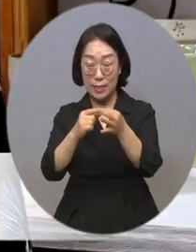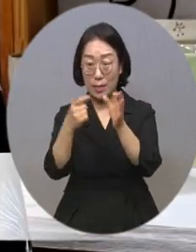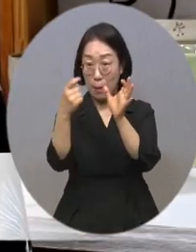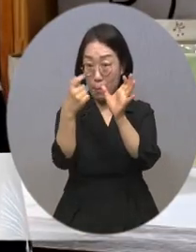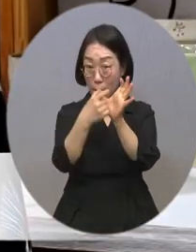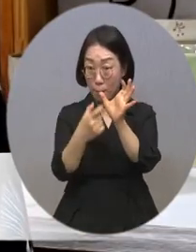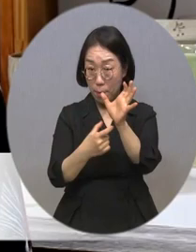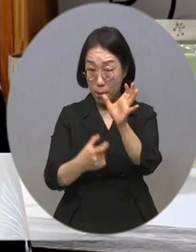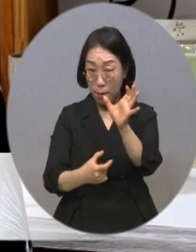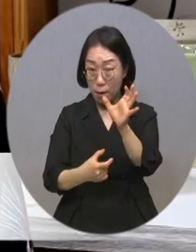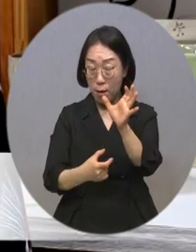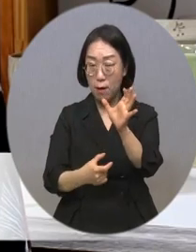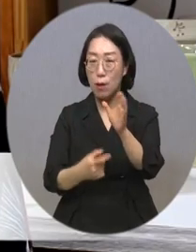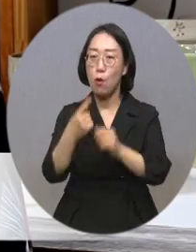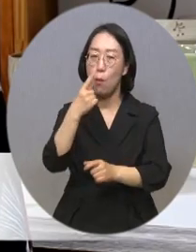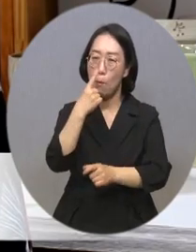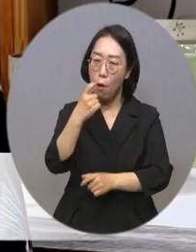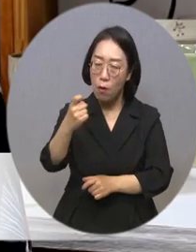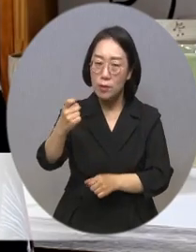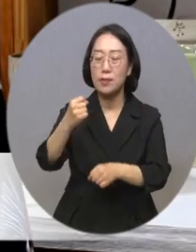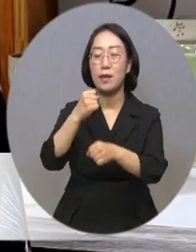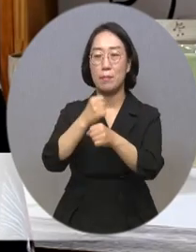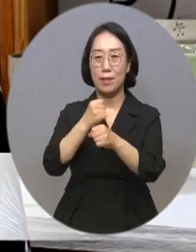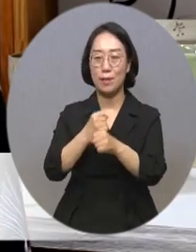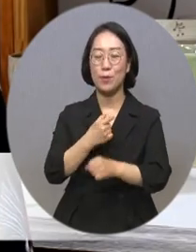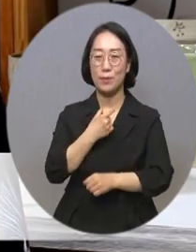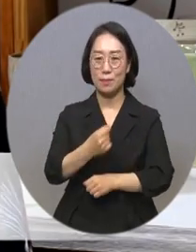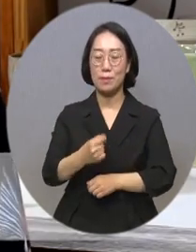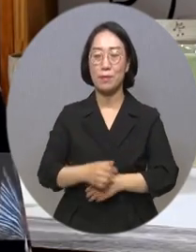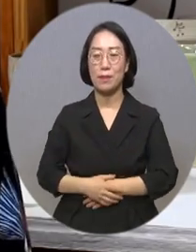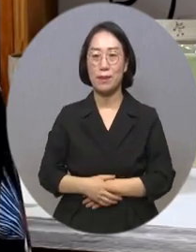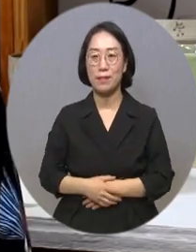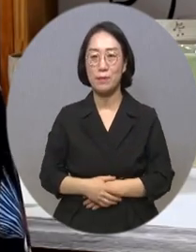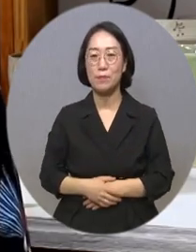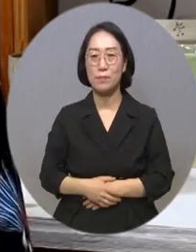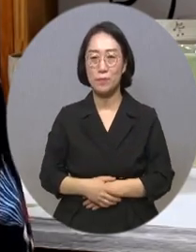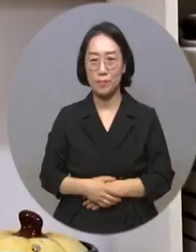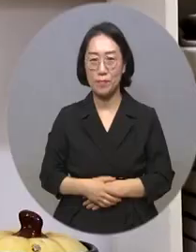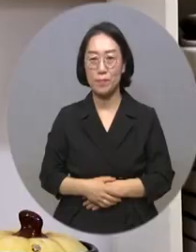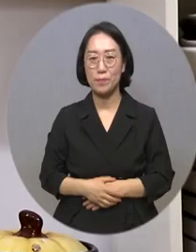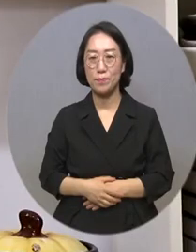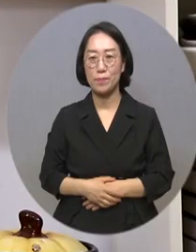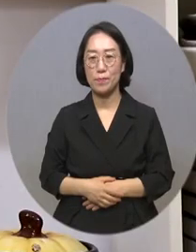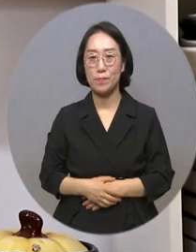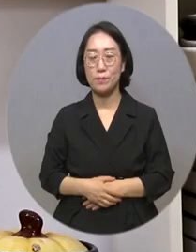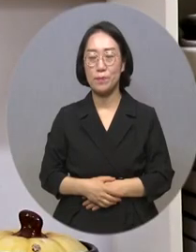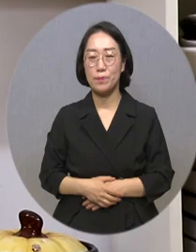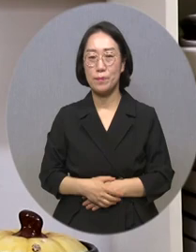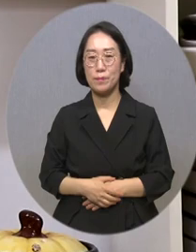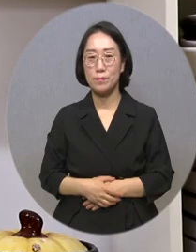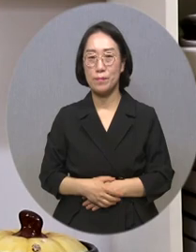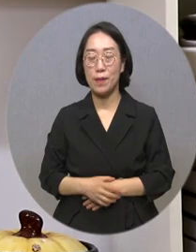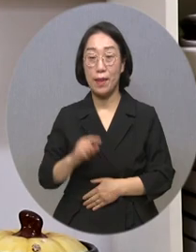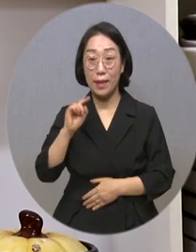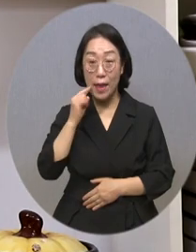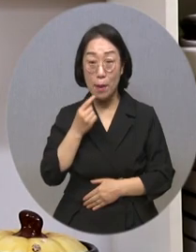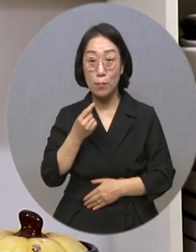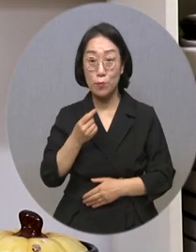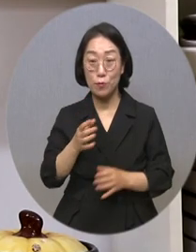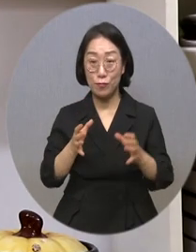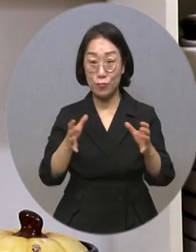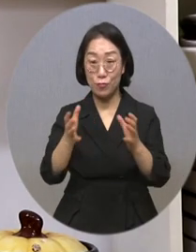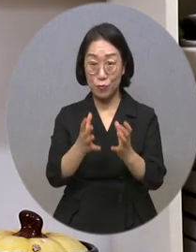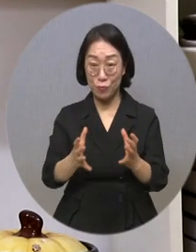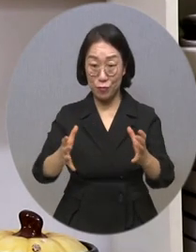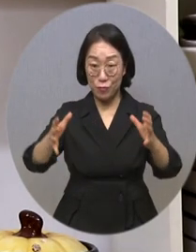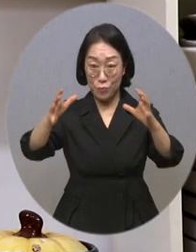있는 좀 작품을 더 멋스럽게 제작을 해보고 싶습니다. 네. 고운 도자기에